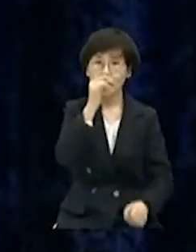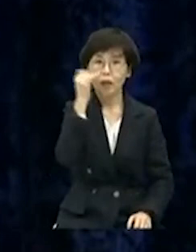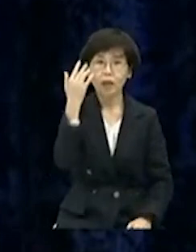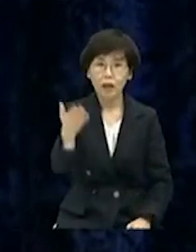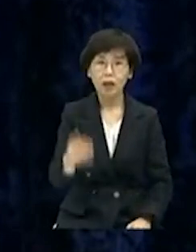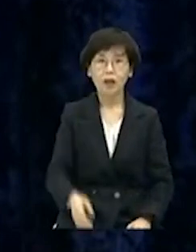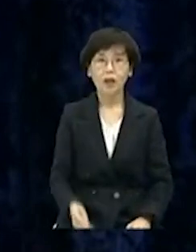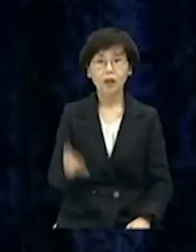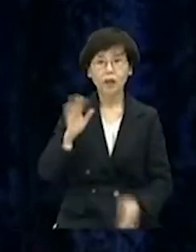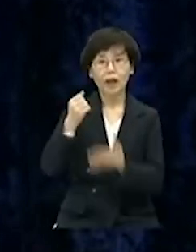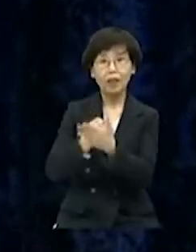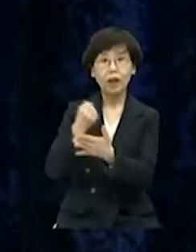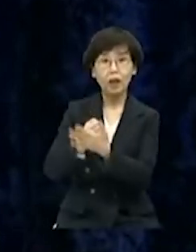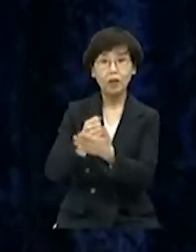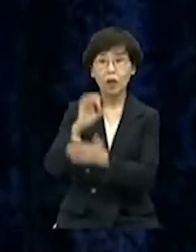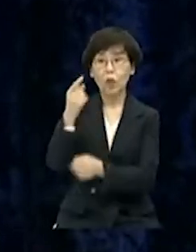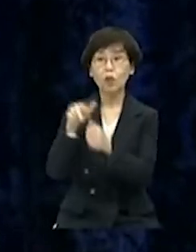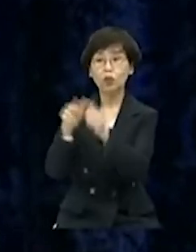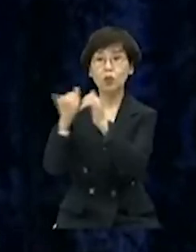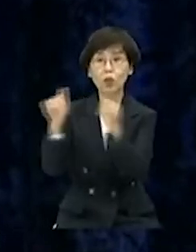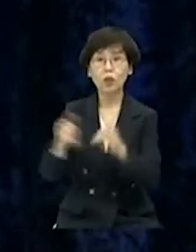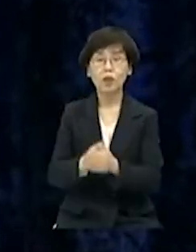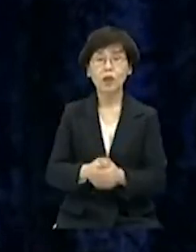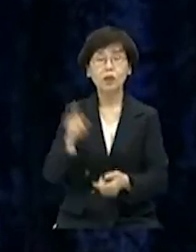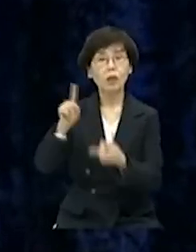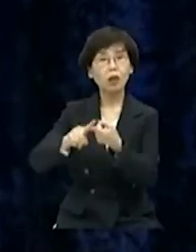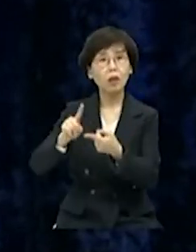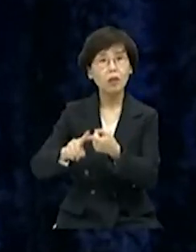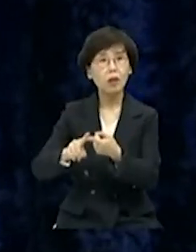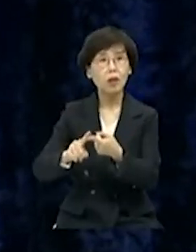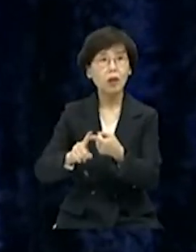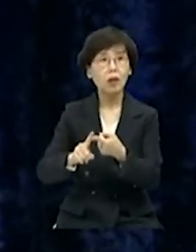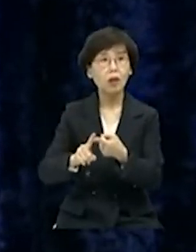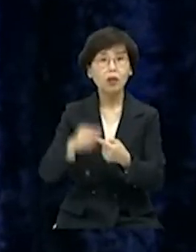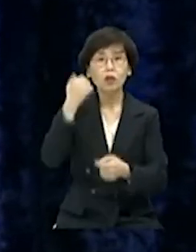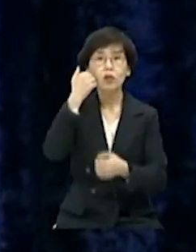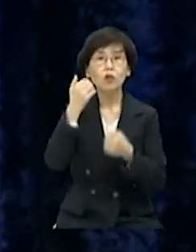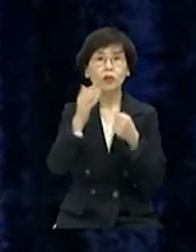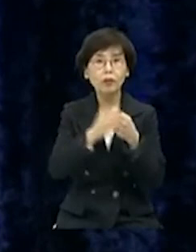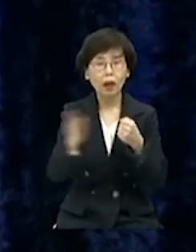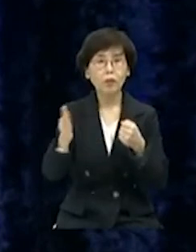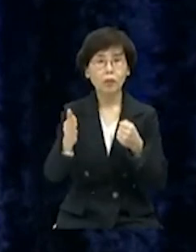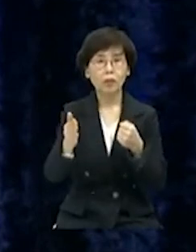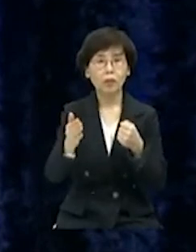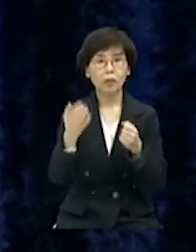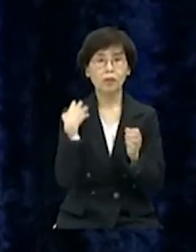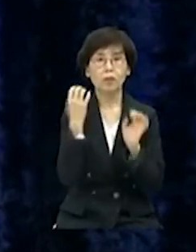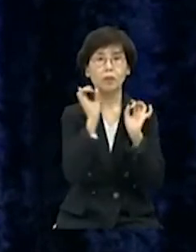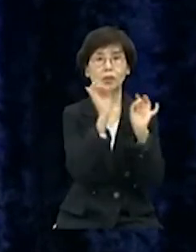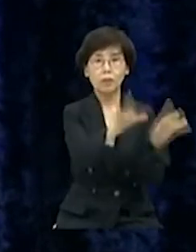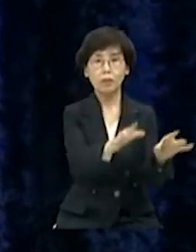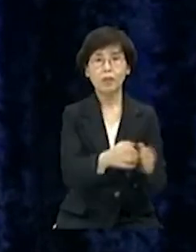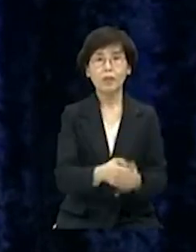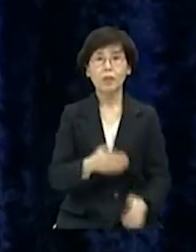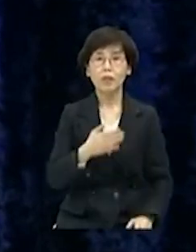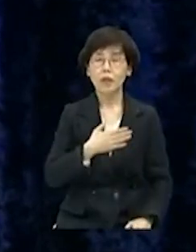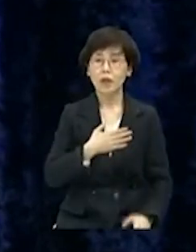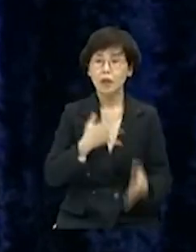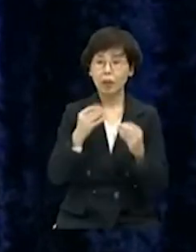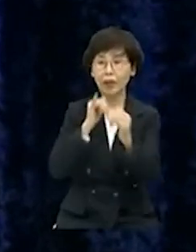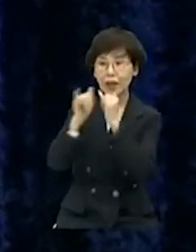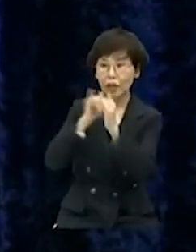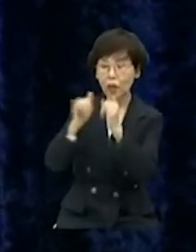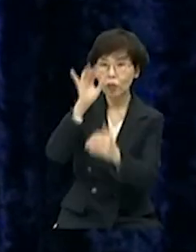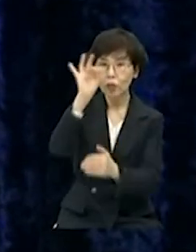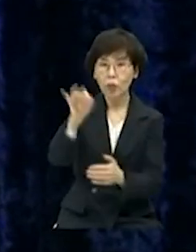그런데 안타깝게도 오 후보께서는 그걸 누구 탓으로 돌려버리고 있습니다. 저는 무수한